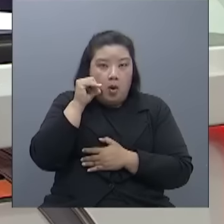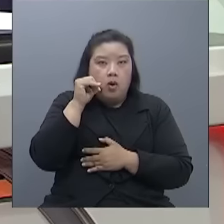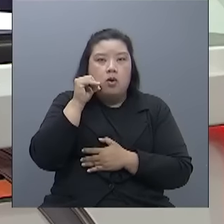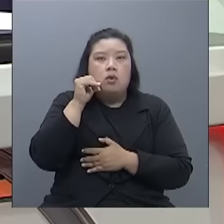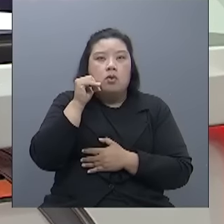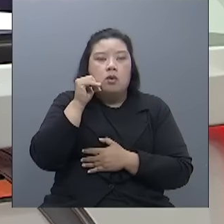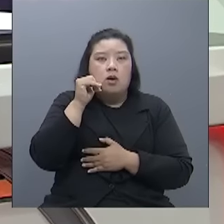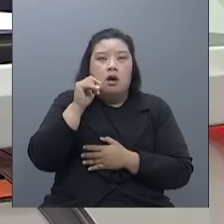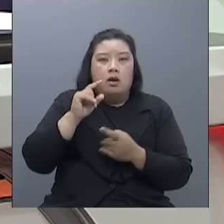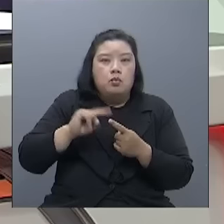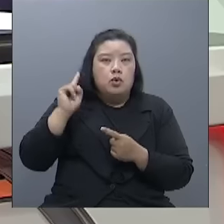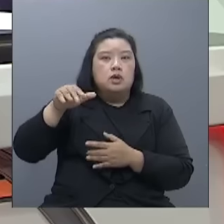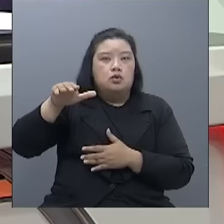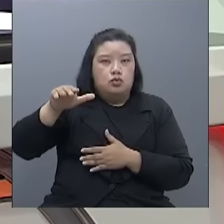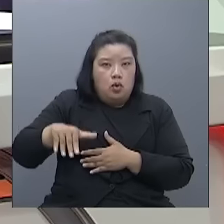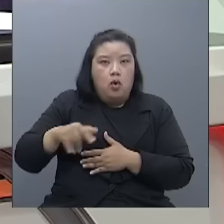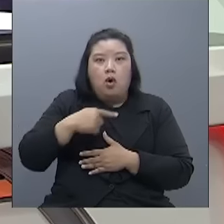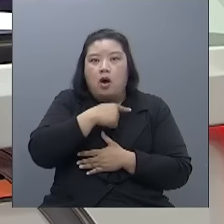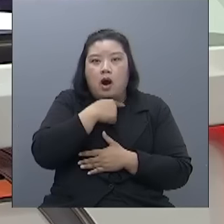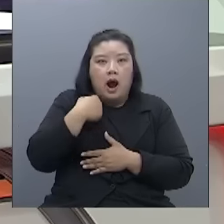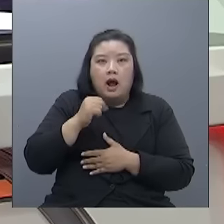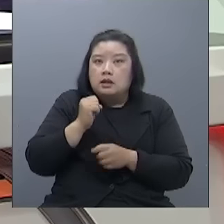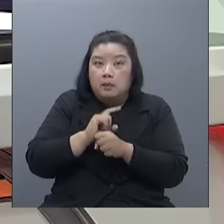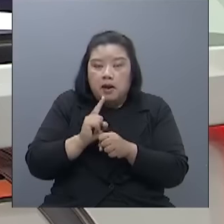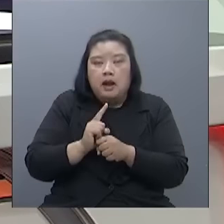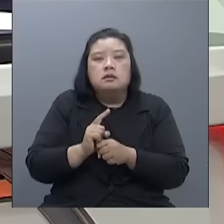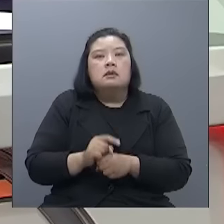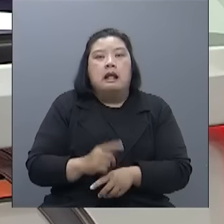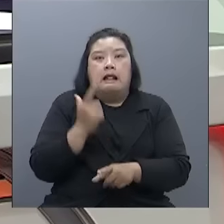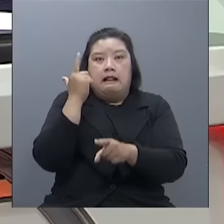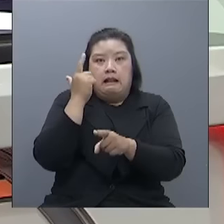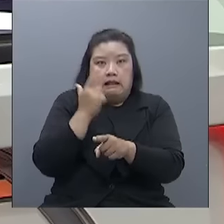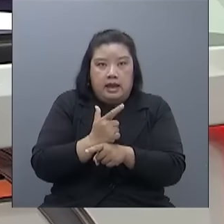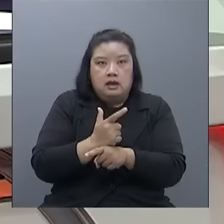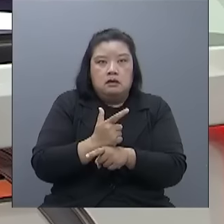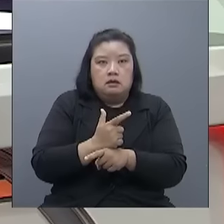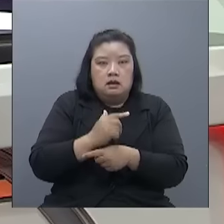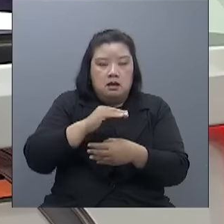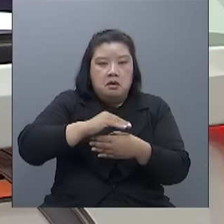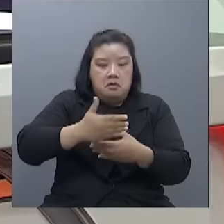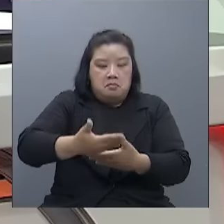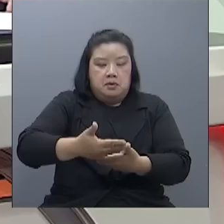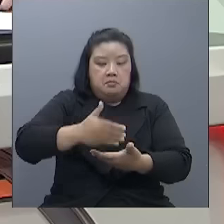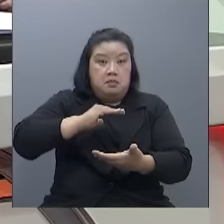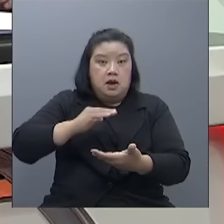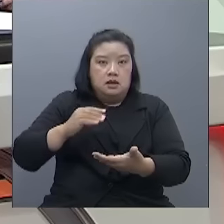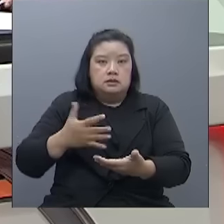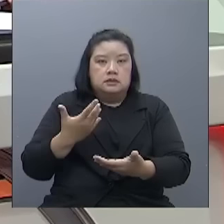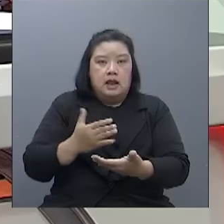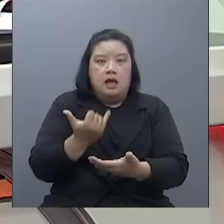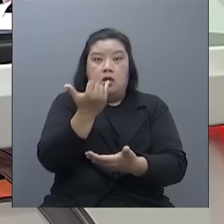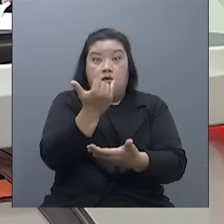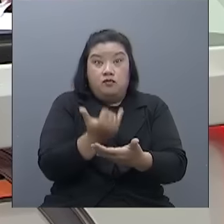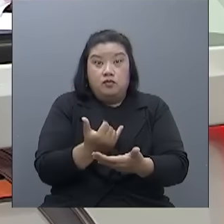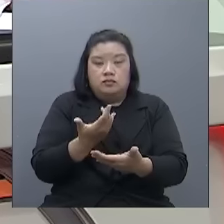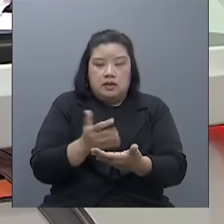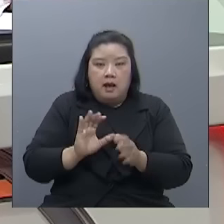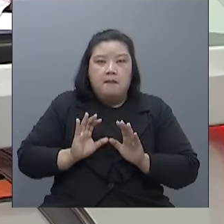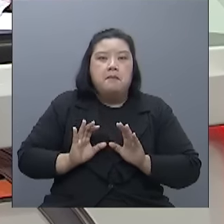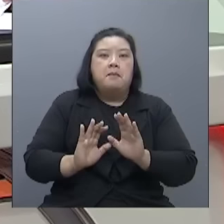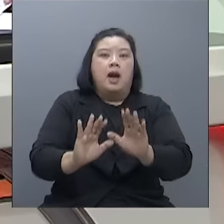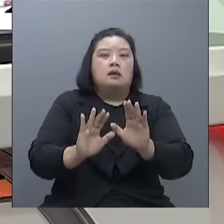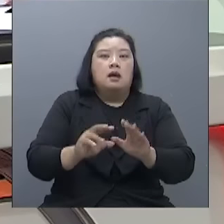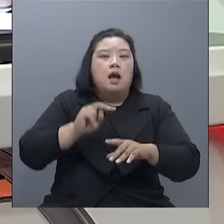องรวมถึงน้องสาวเข้าไปอยู่ในกล่องเหล็กก่อนที่จะผลักลงน้ำยังอยู่ในความสนใจของสังคมอย่างมากนะคะโดยเฉพาะ